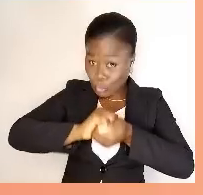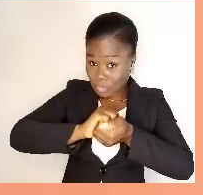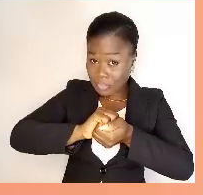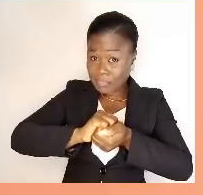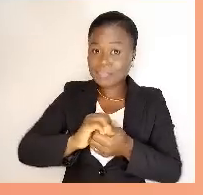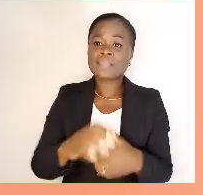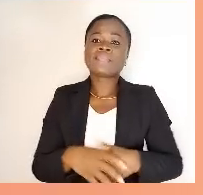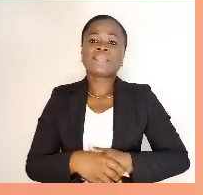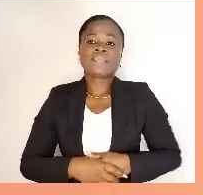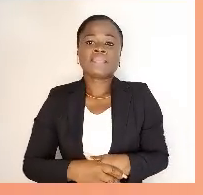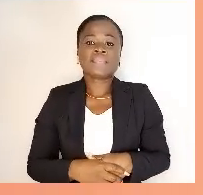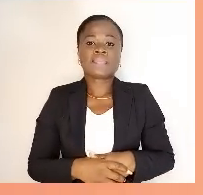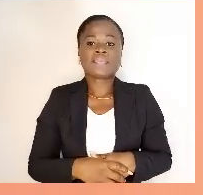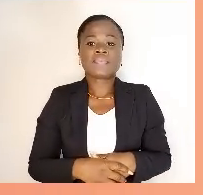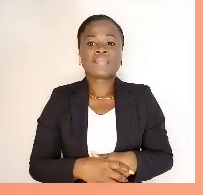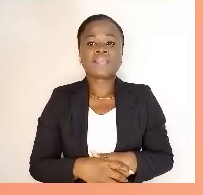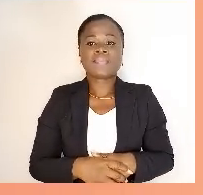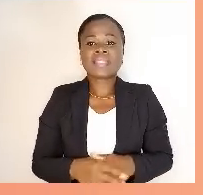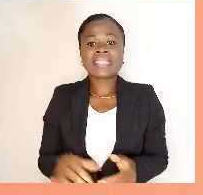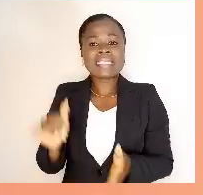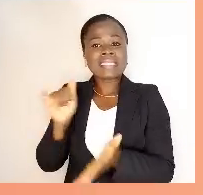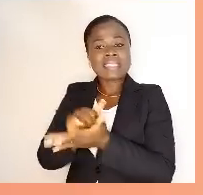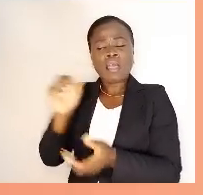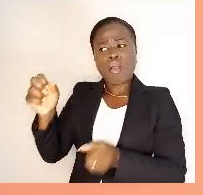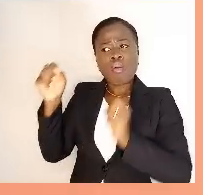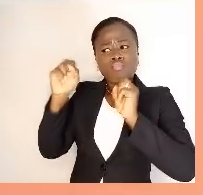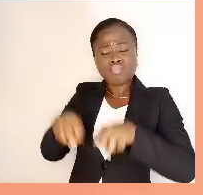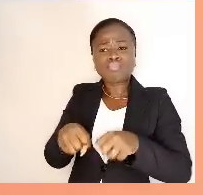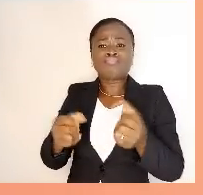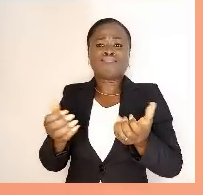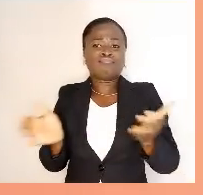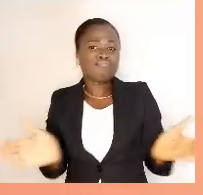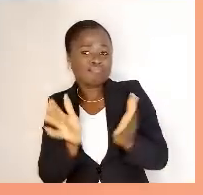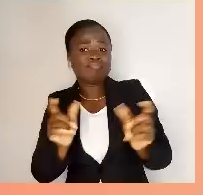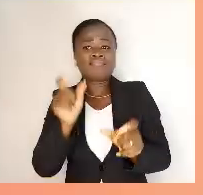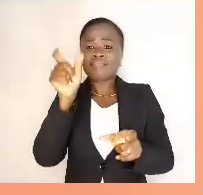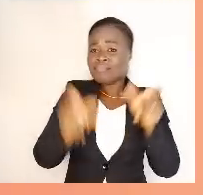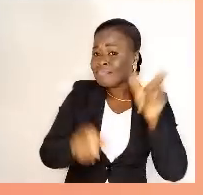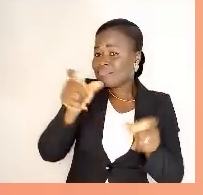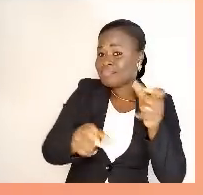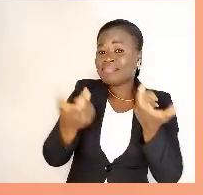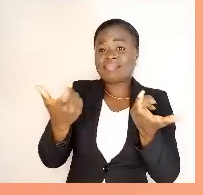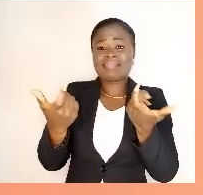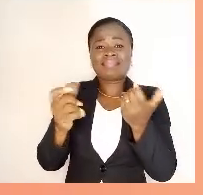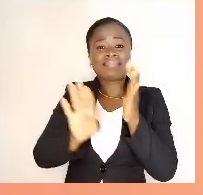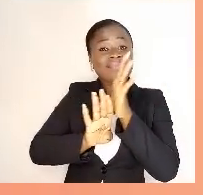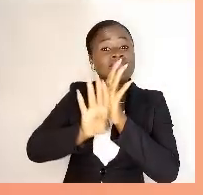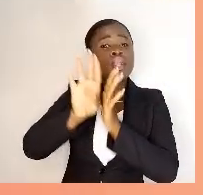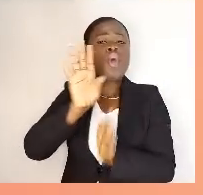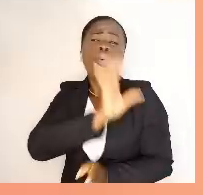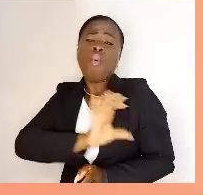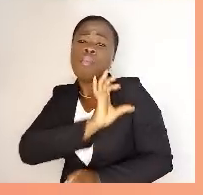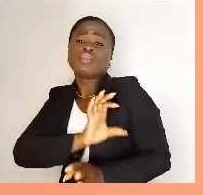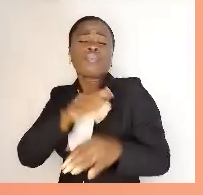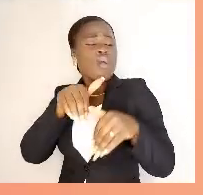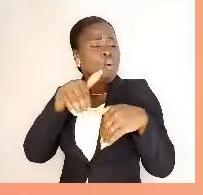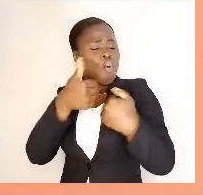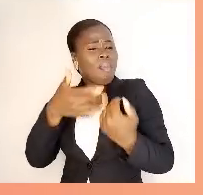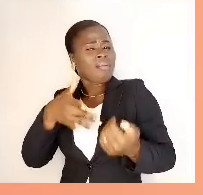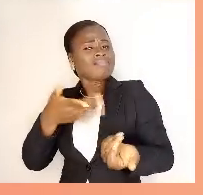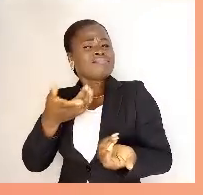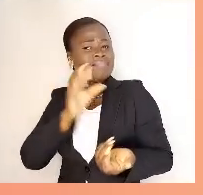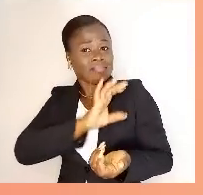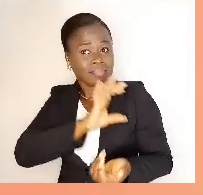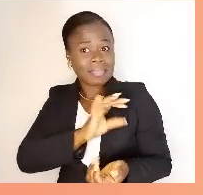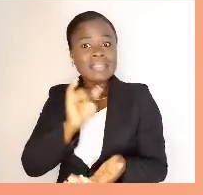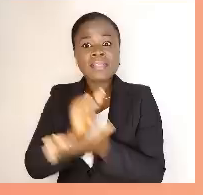Cette solidarité, mes chers compatriotes, c'est celle qui poussera chaque individu à développer les